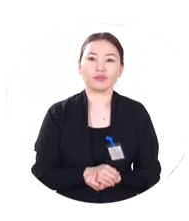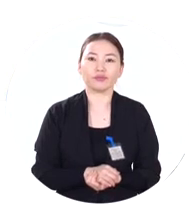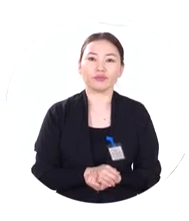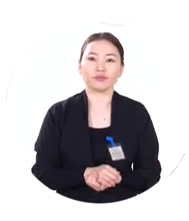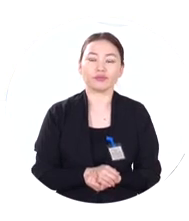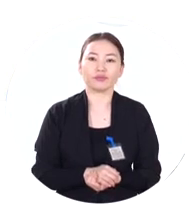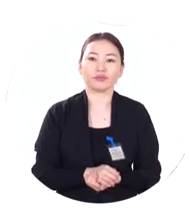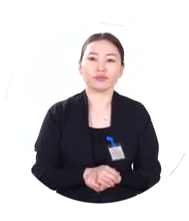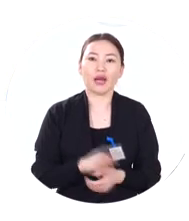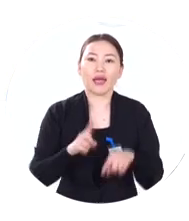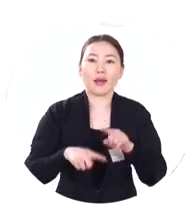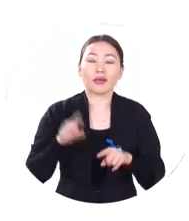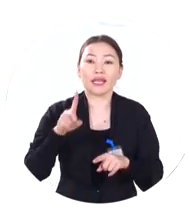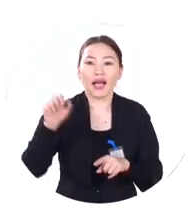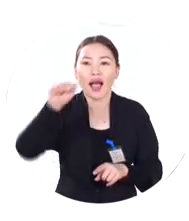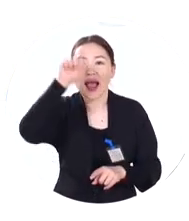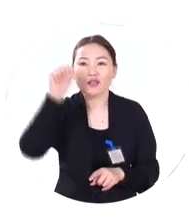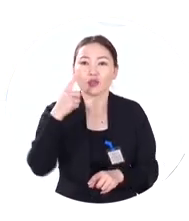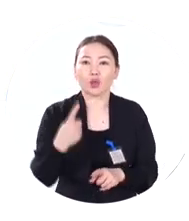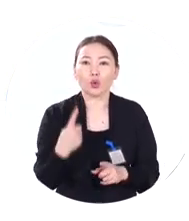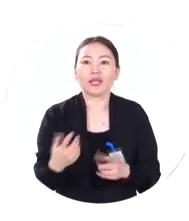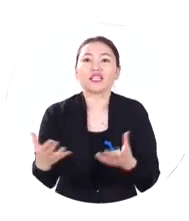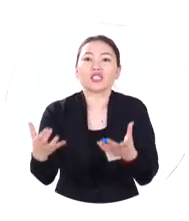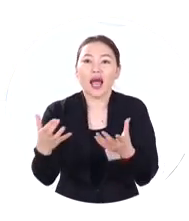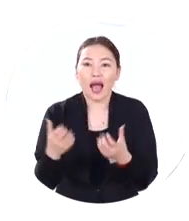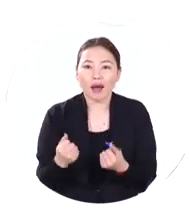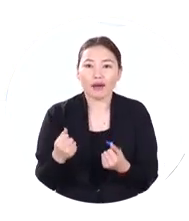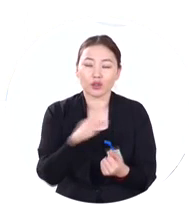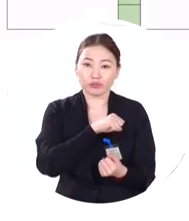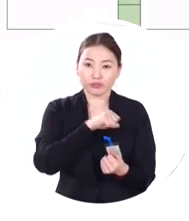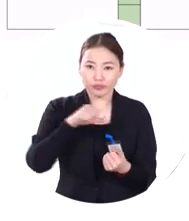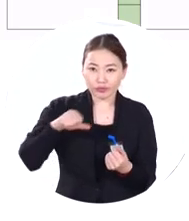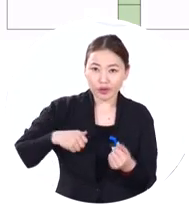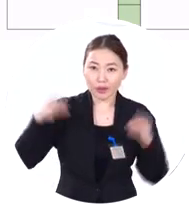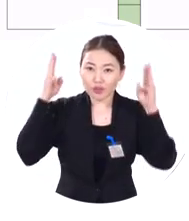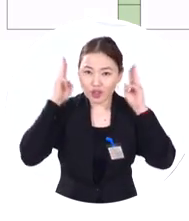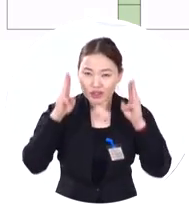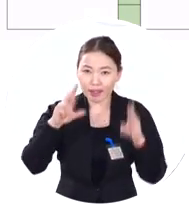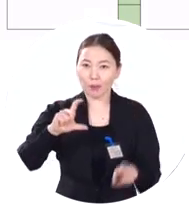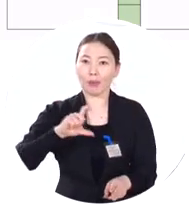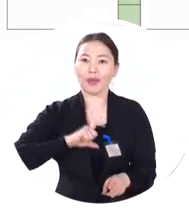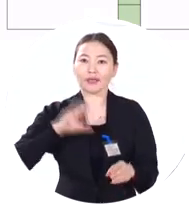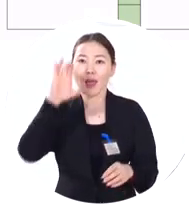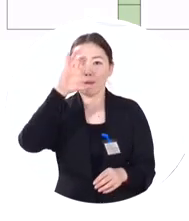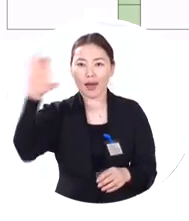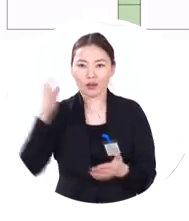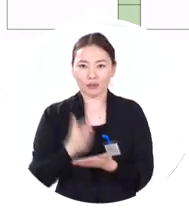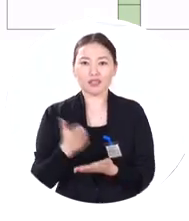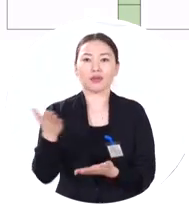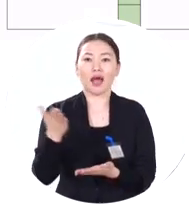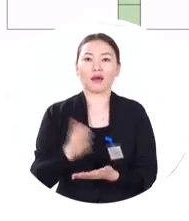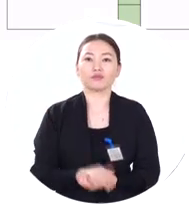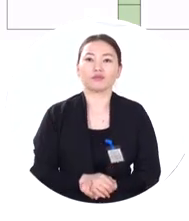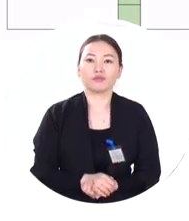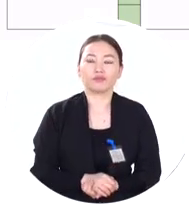хүлээж авч түүнийгээ шийдвэрлэдэг ийм эрх бүхий байгууллага. За ингээд дараагийн асуулттай танилцъя. За энд